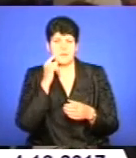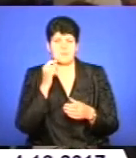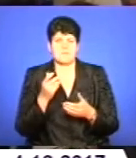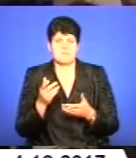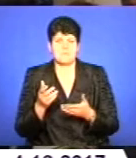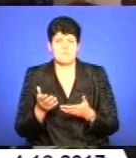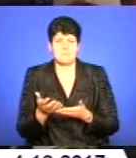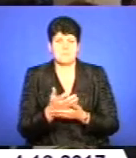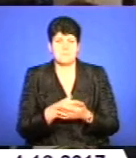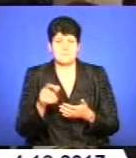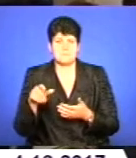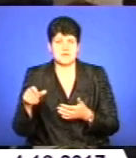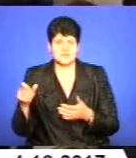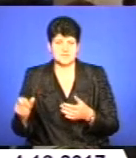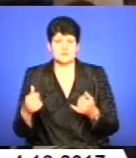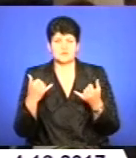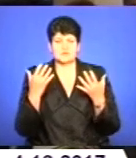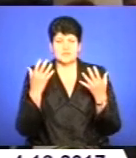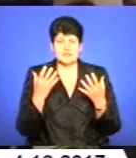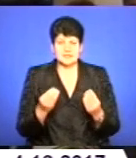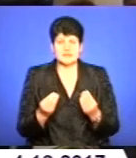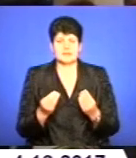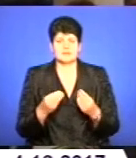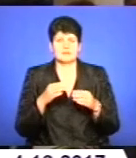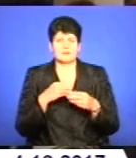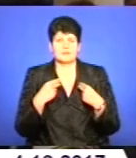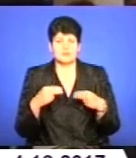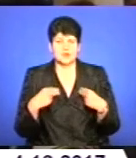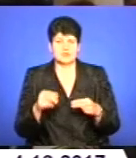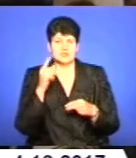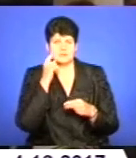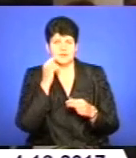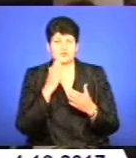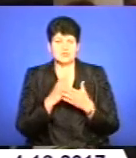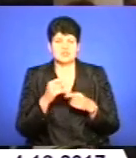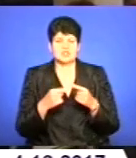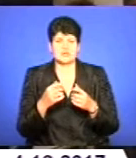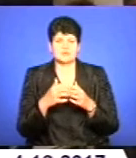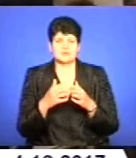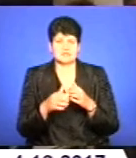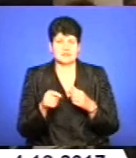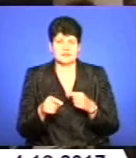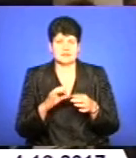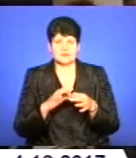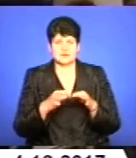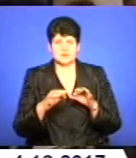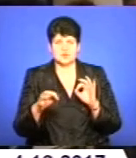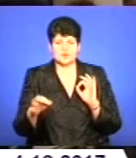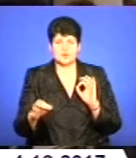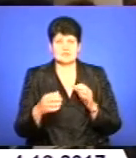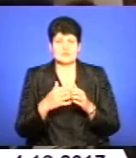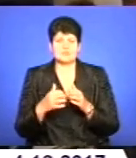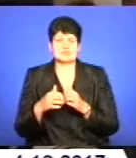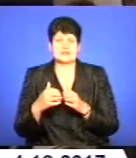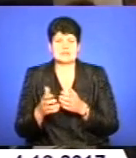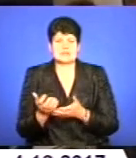що на сьогоднішній день і реалізація меду – це йде через посередника, це маркетинговий ланцюжок – це практично посередник,